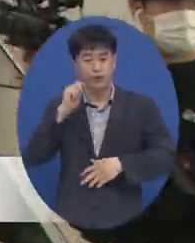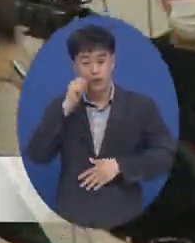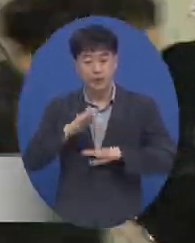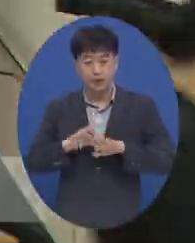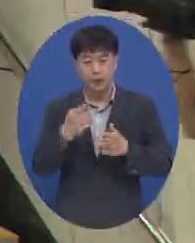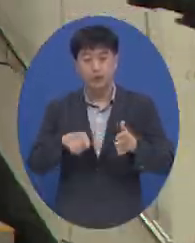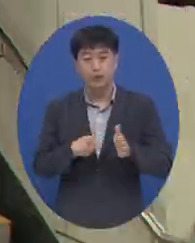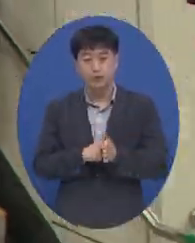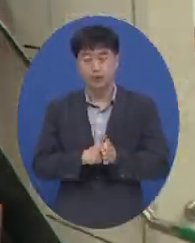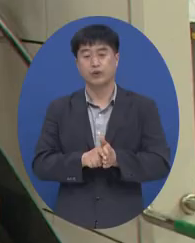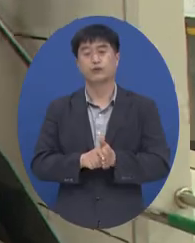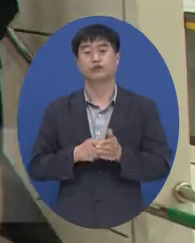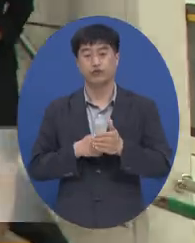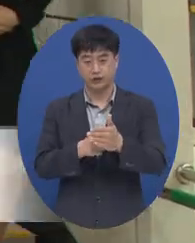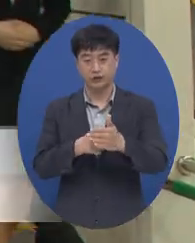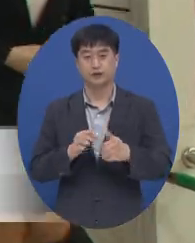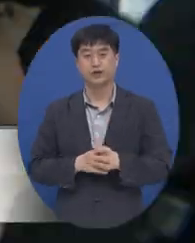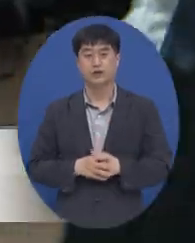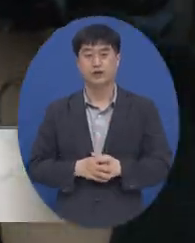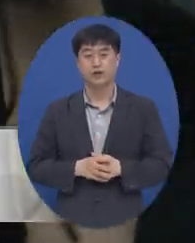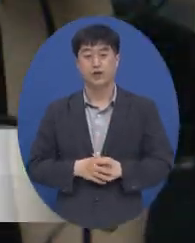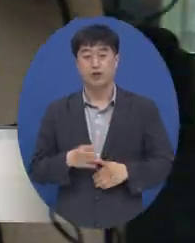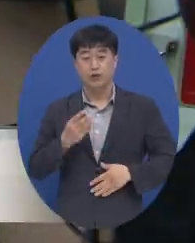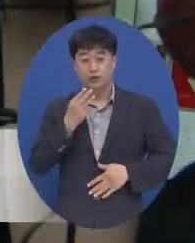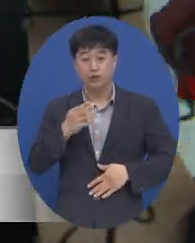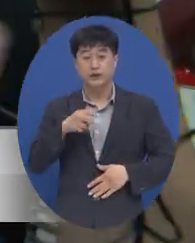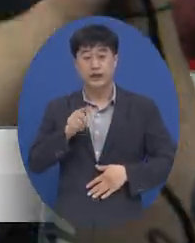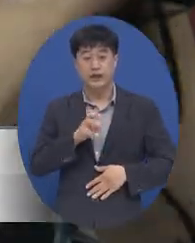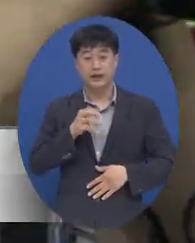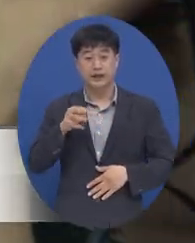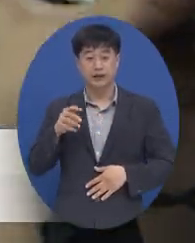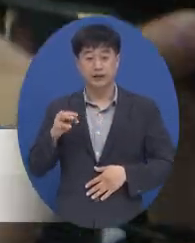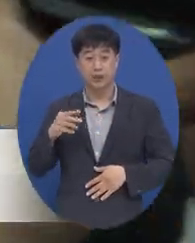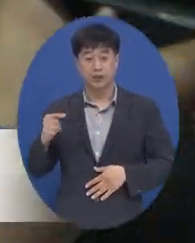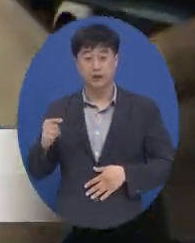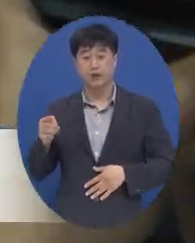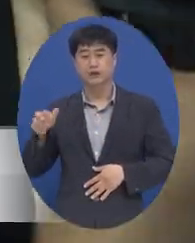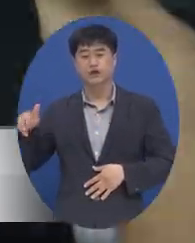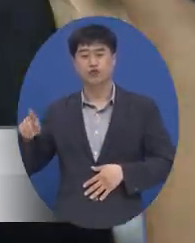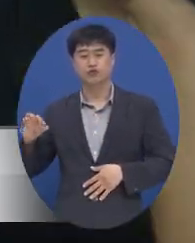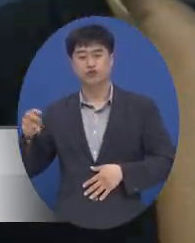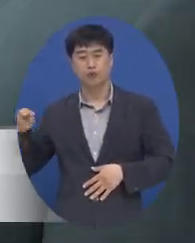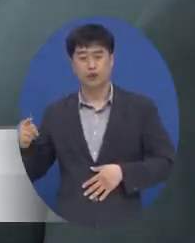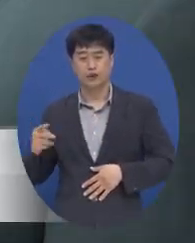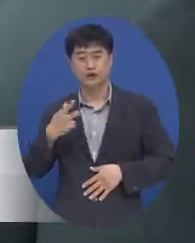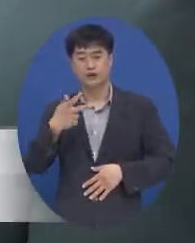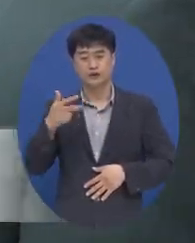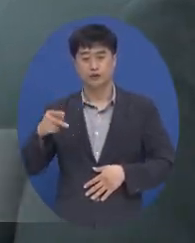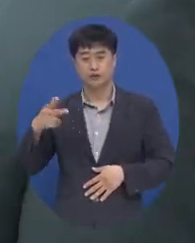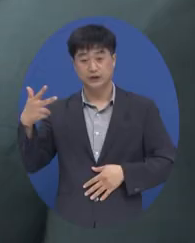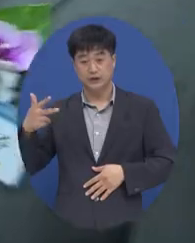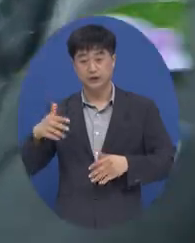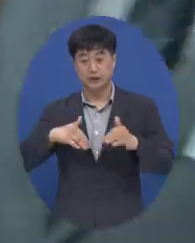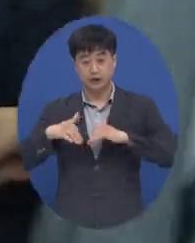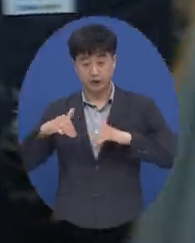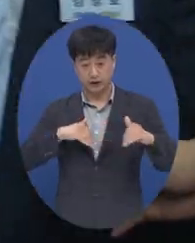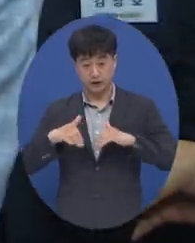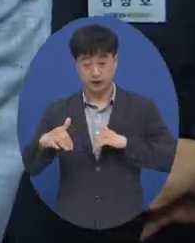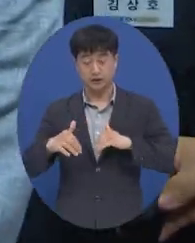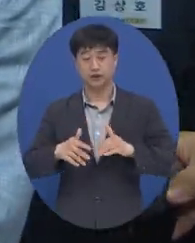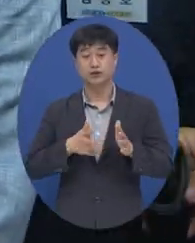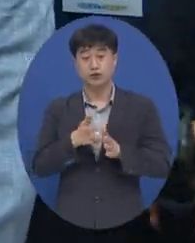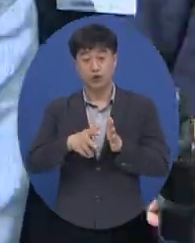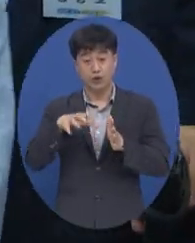추진한 하남선 건설공사. 서울시 강동구 상일동에서 경기도 하남시 창호동까지 총 7.7km를 오갈 수